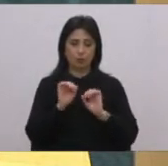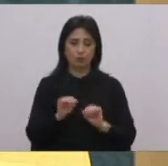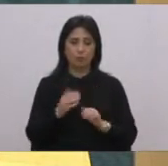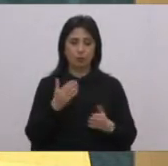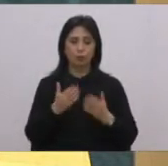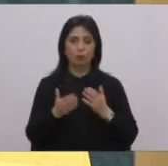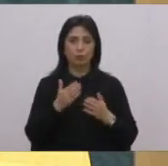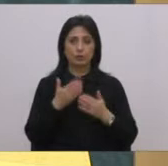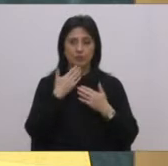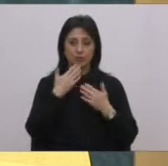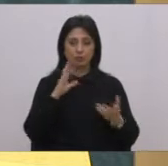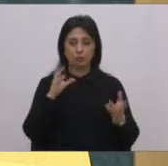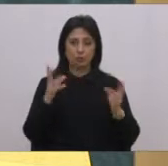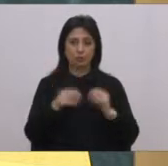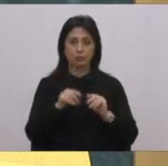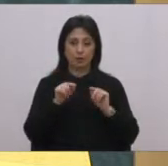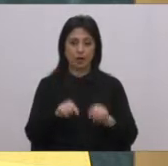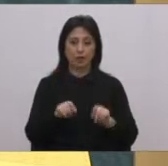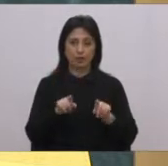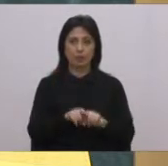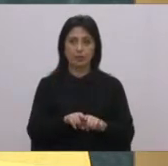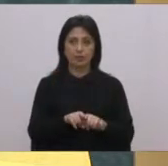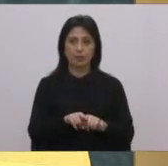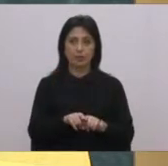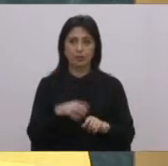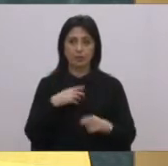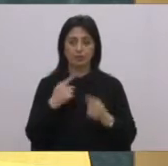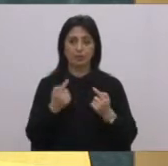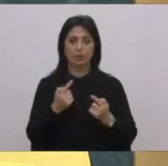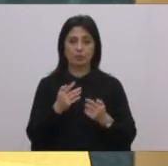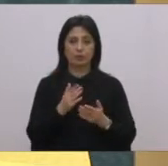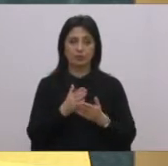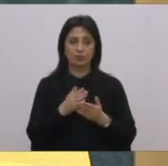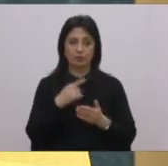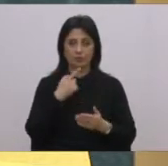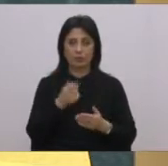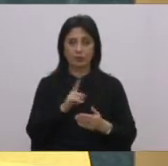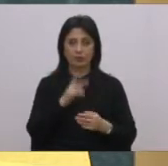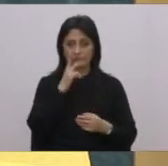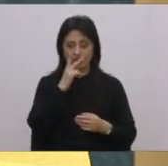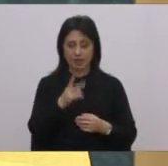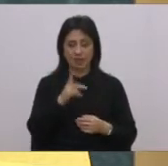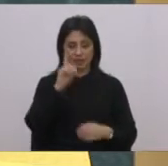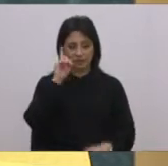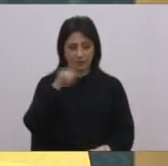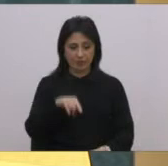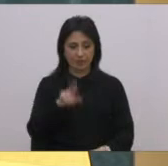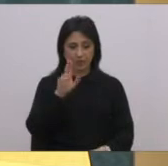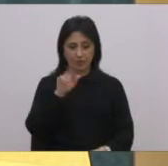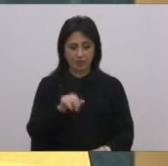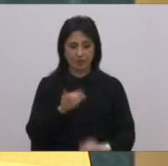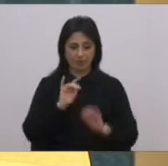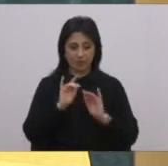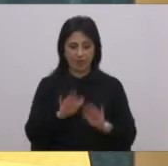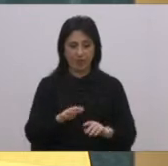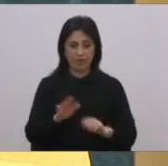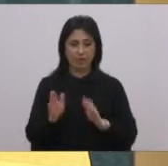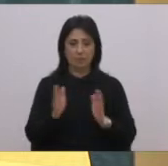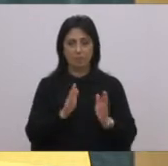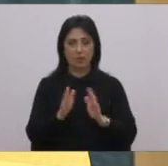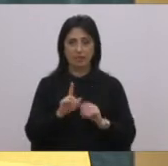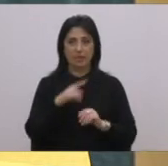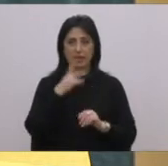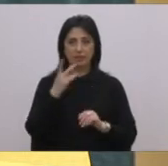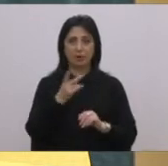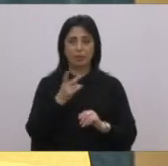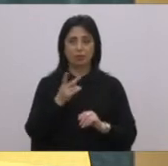თუმცა საბოლოო ჯამში აქაც მნიშვნელოვანი აღინიშნოს, რომ ხედავთ, ვიცით და ვრეაგირებთ მაქსიმალურად და რა თქმა